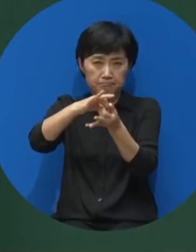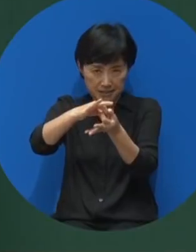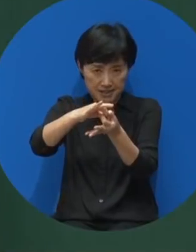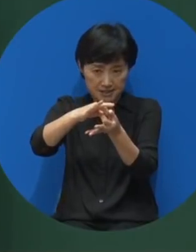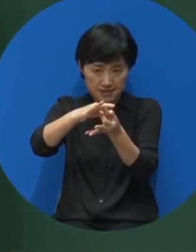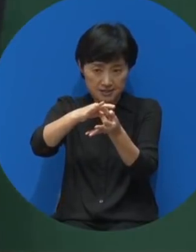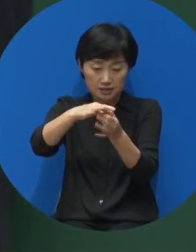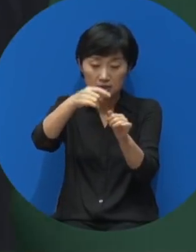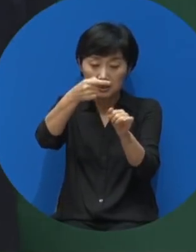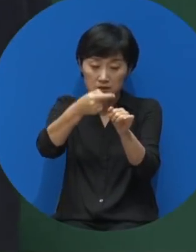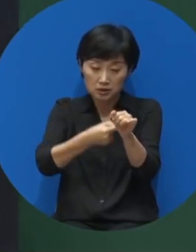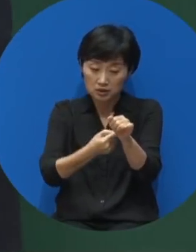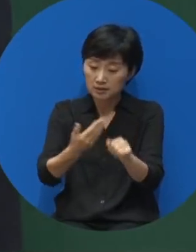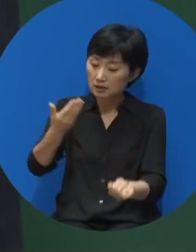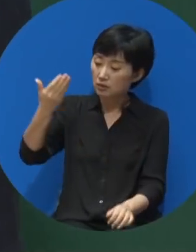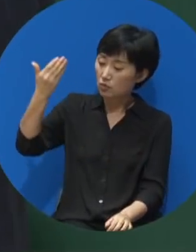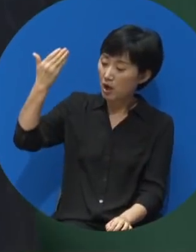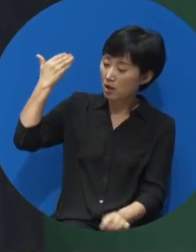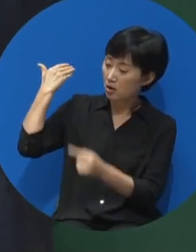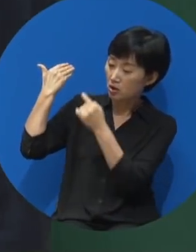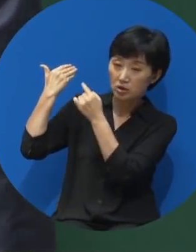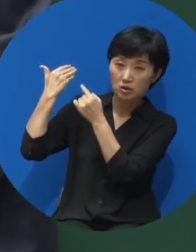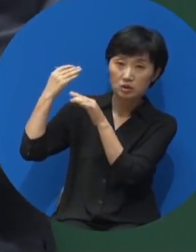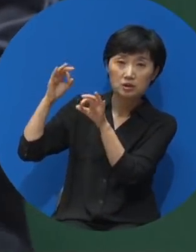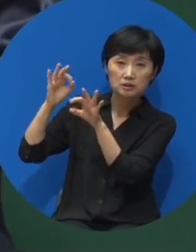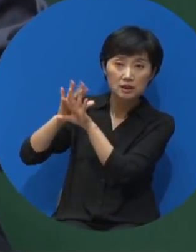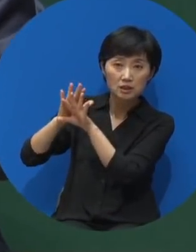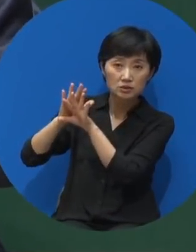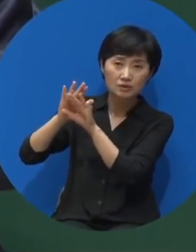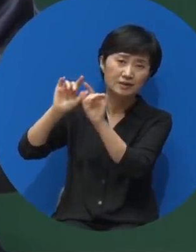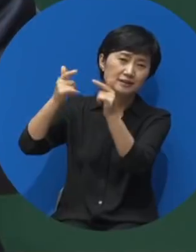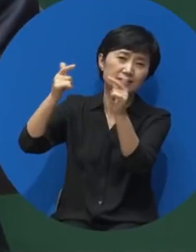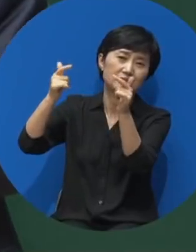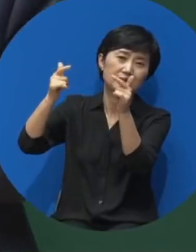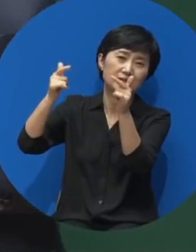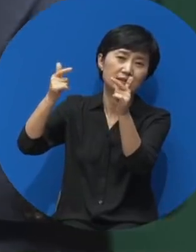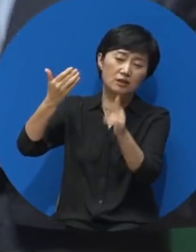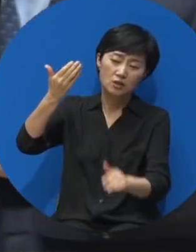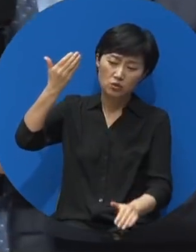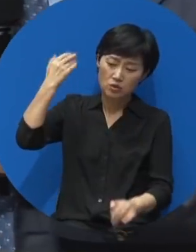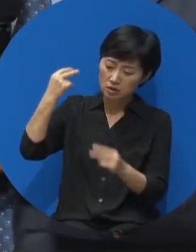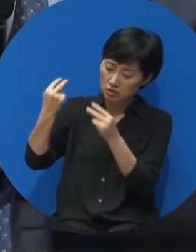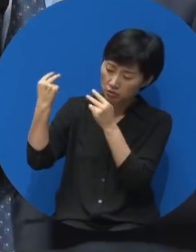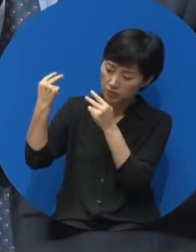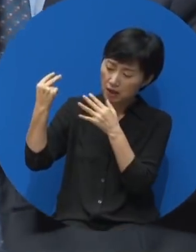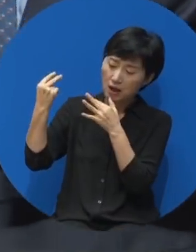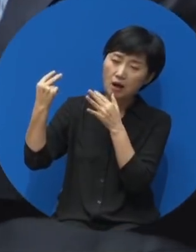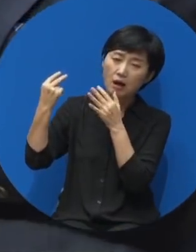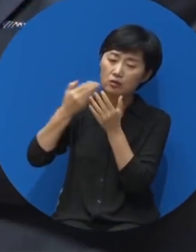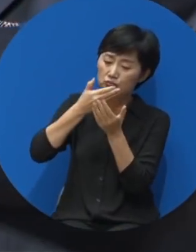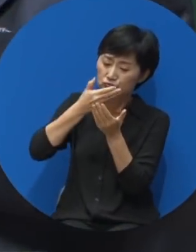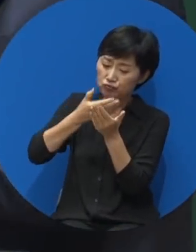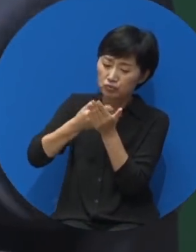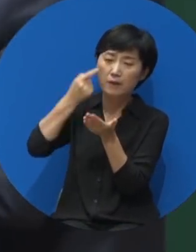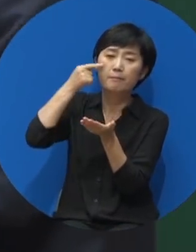과거 것이 없어지는 게 아니고 과거에서 굉장히 중요한 게 발견되어져요.